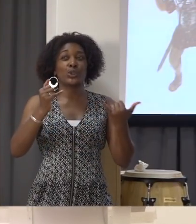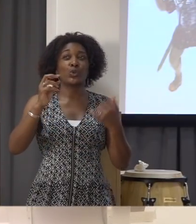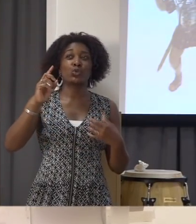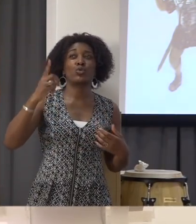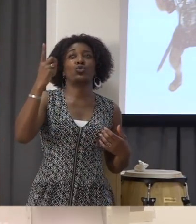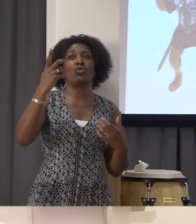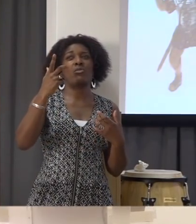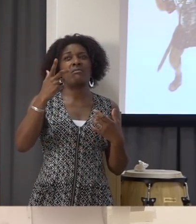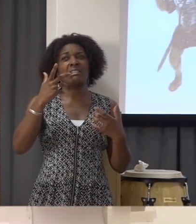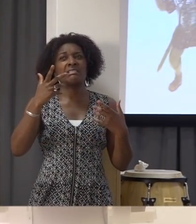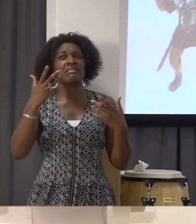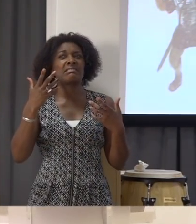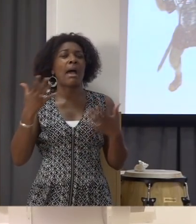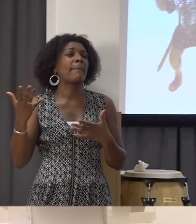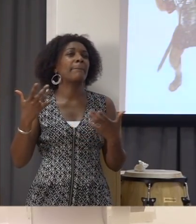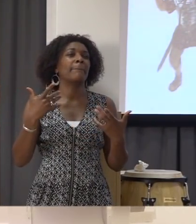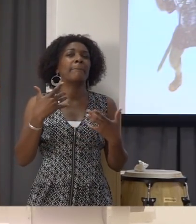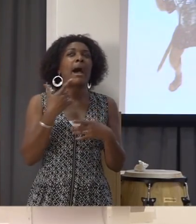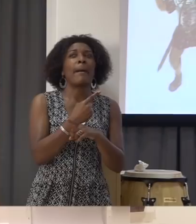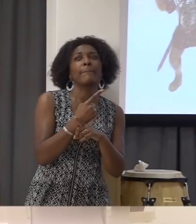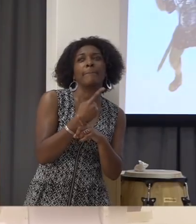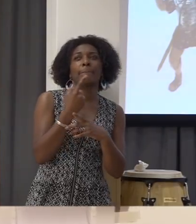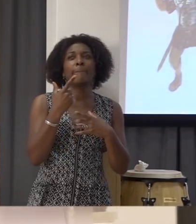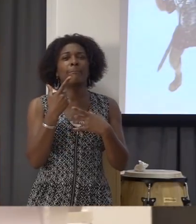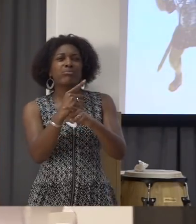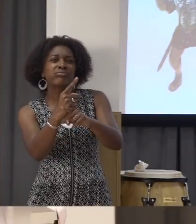âmes offensives et défensives de la justice.